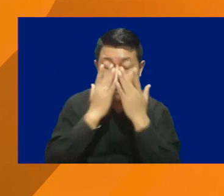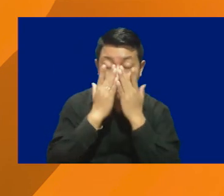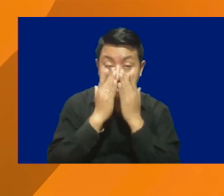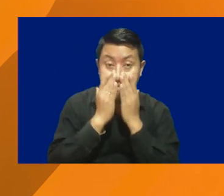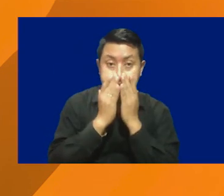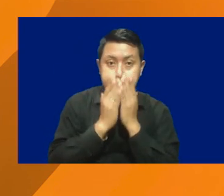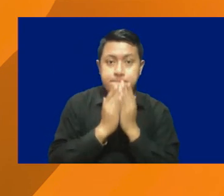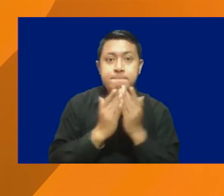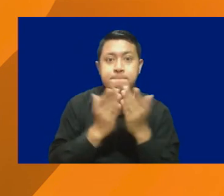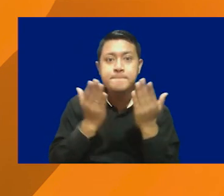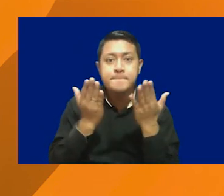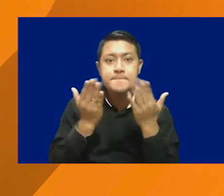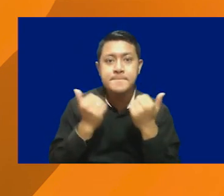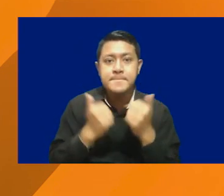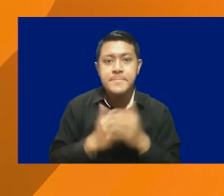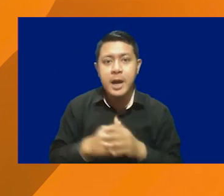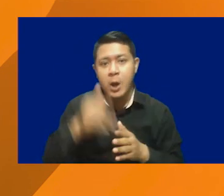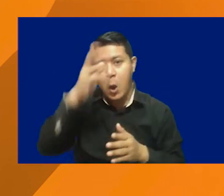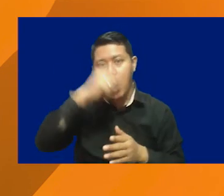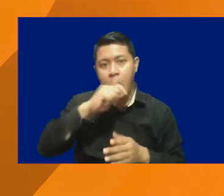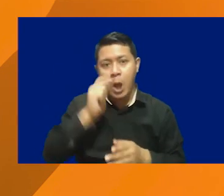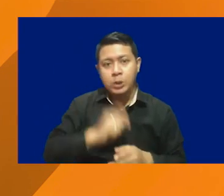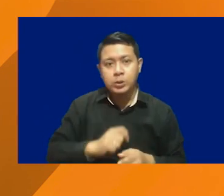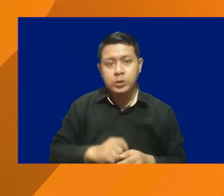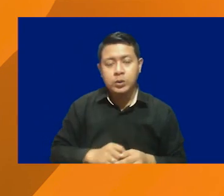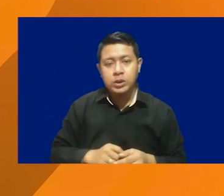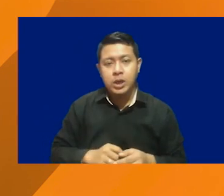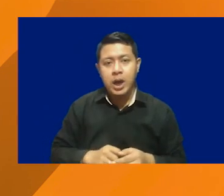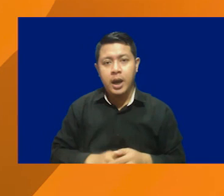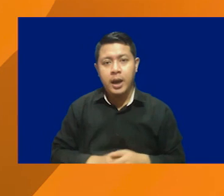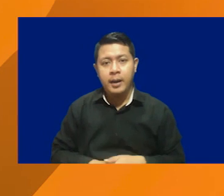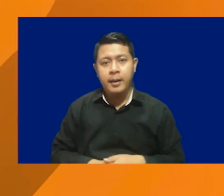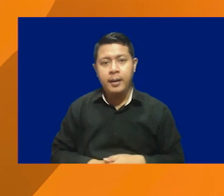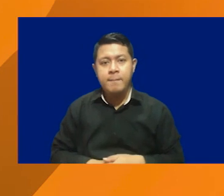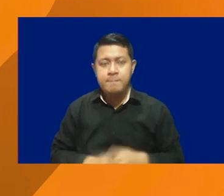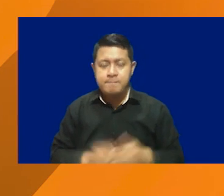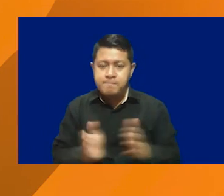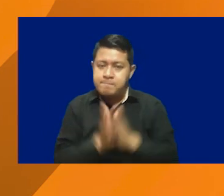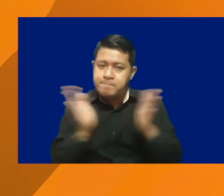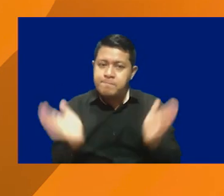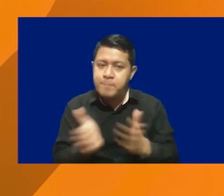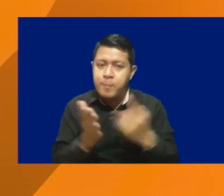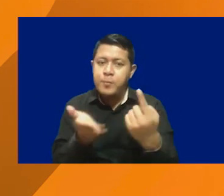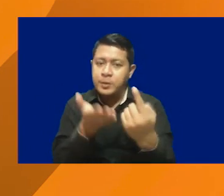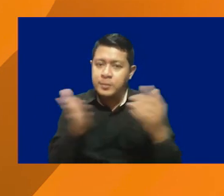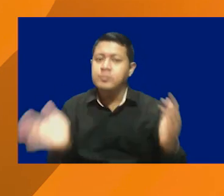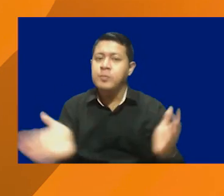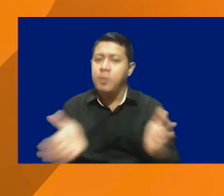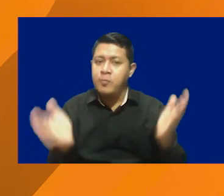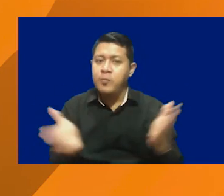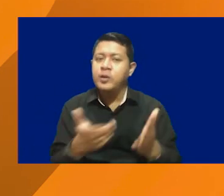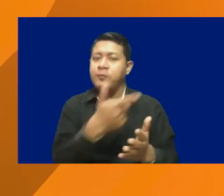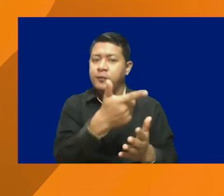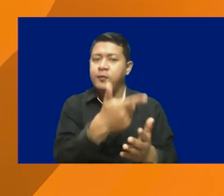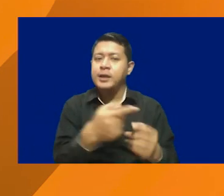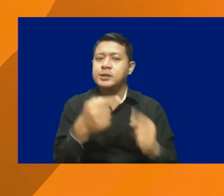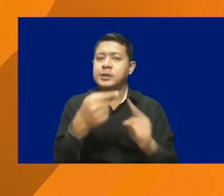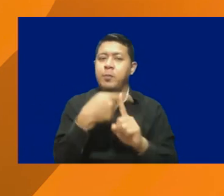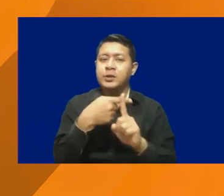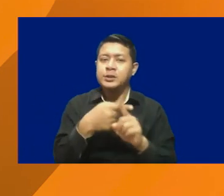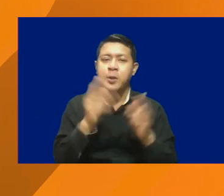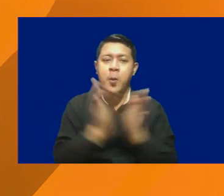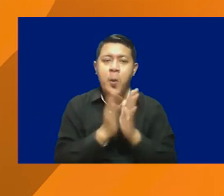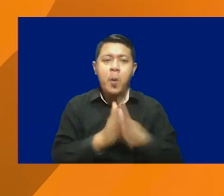Lalu apa solusinya? Solusinya adalah mari orang tua, orang-orang terdekat memotivasi si